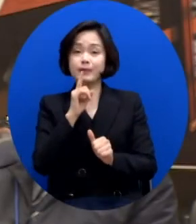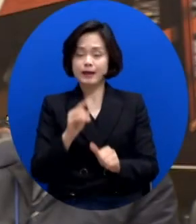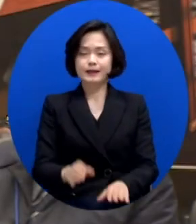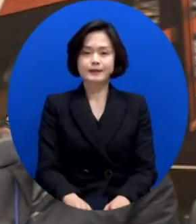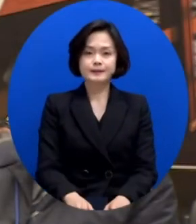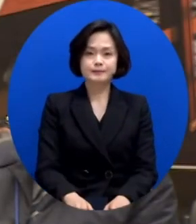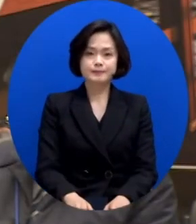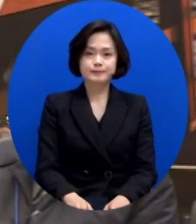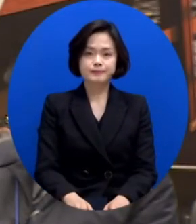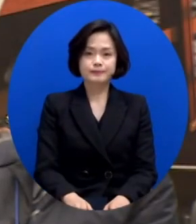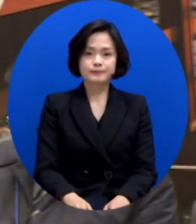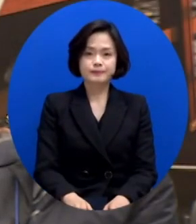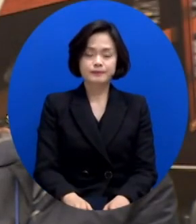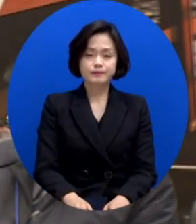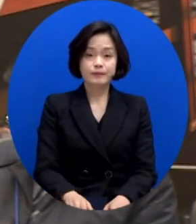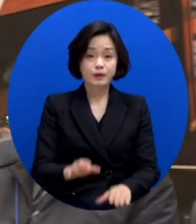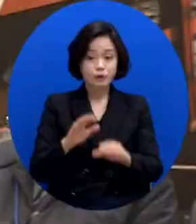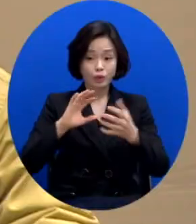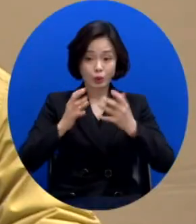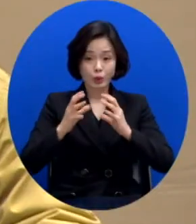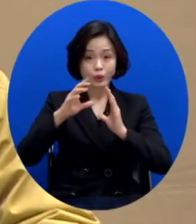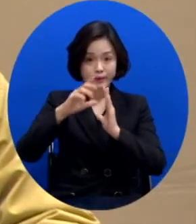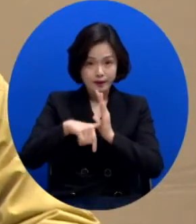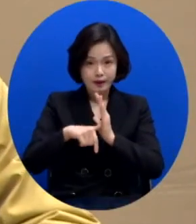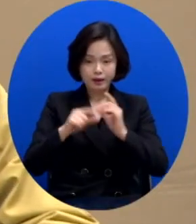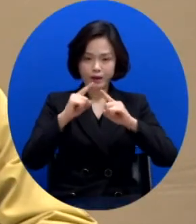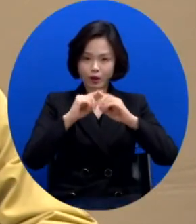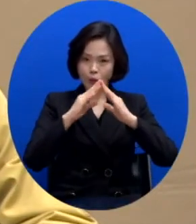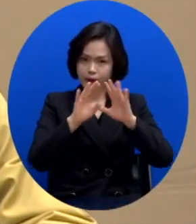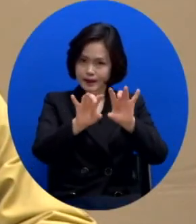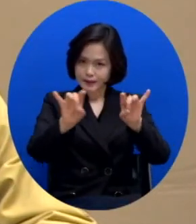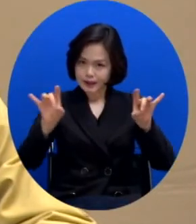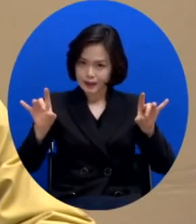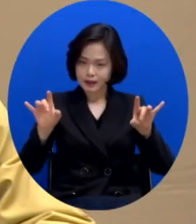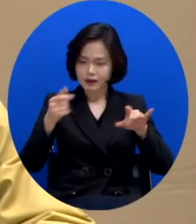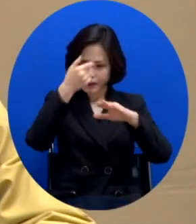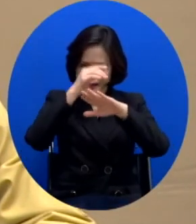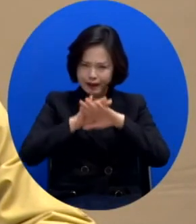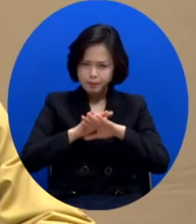현안 사항에 관한 토론 시간에는 교회별 방역과 비대면 예배의